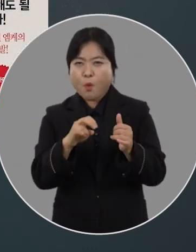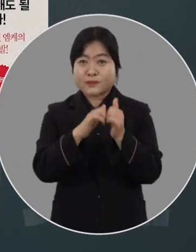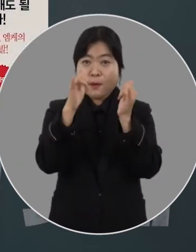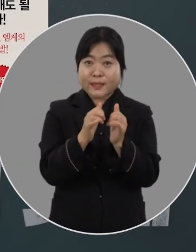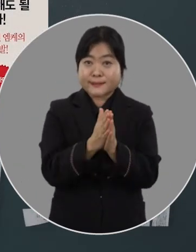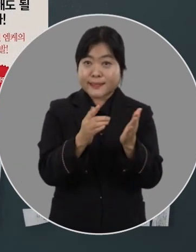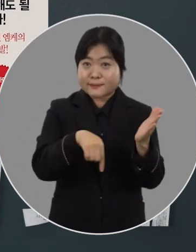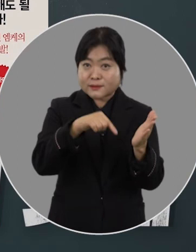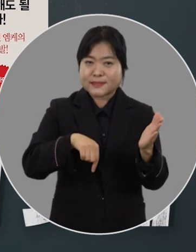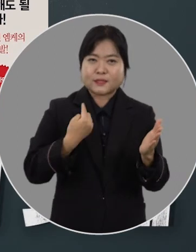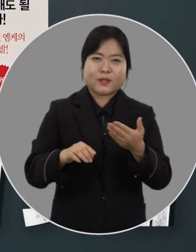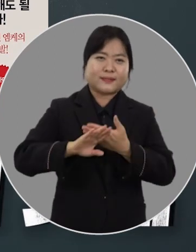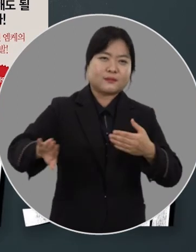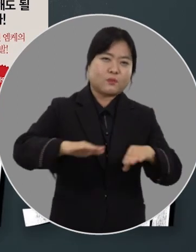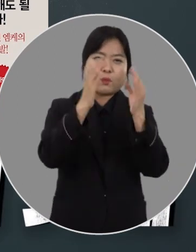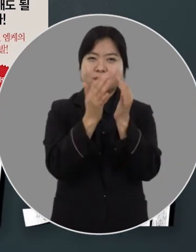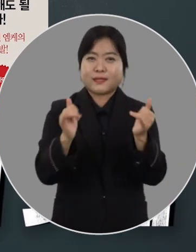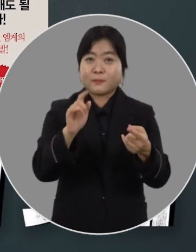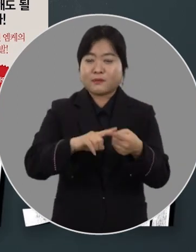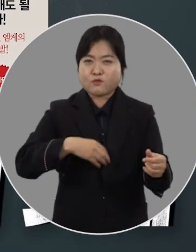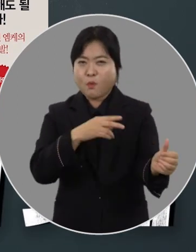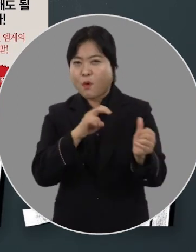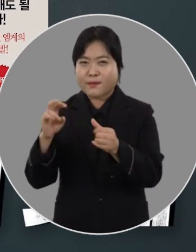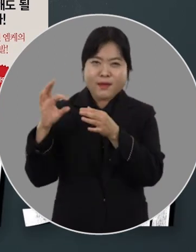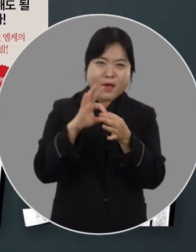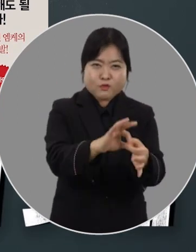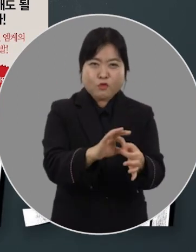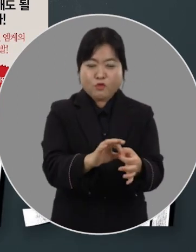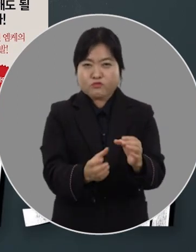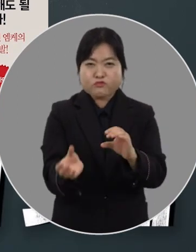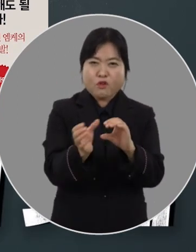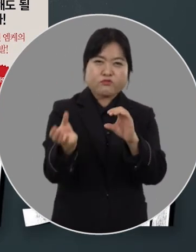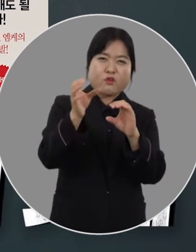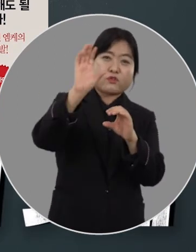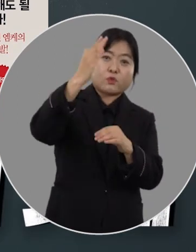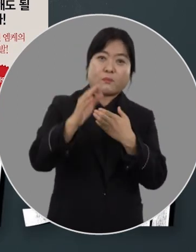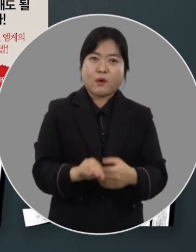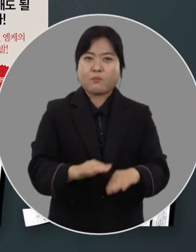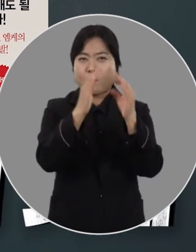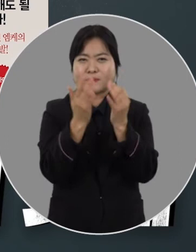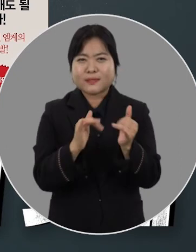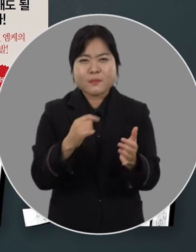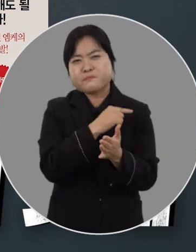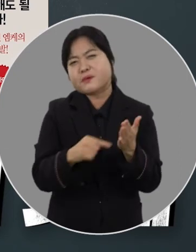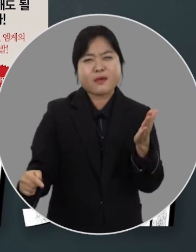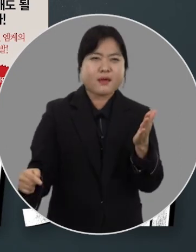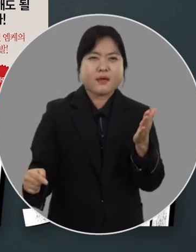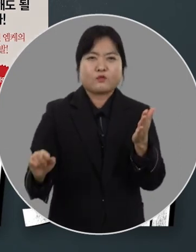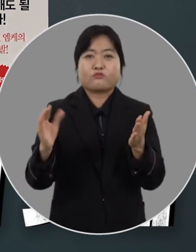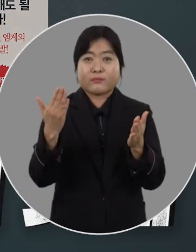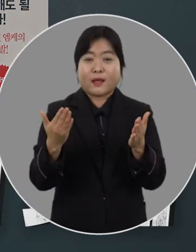책에는 자신과 다른 모든 사람들에 대한 혐오가 계속 심화되면 결국 모든 사람이 피해를 입게